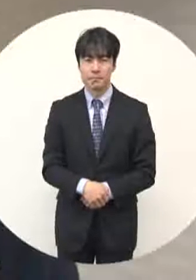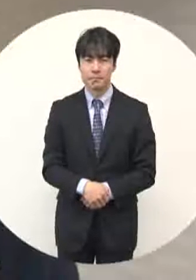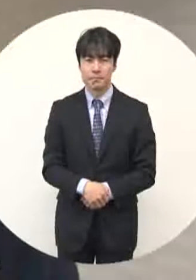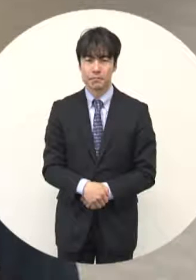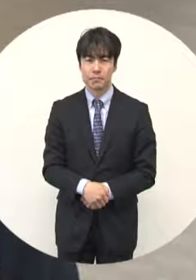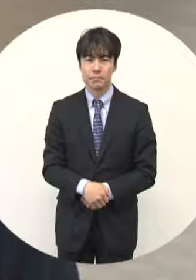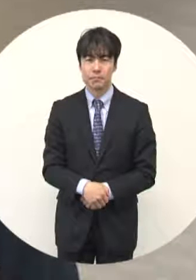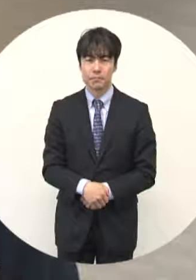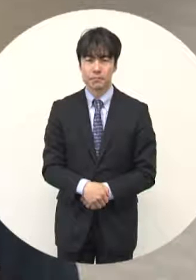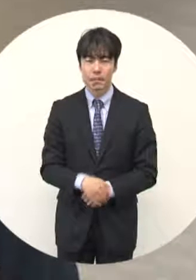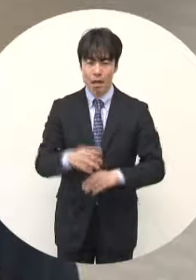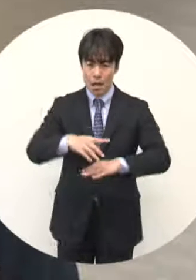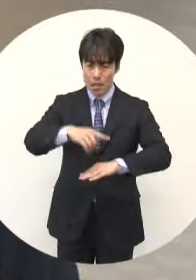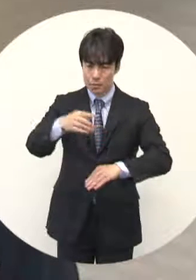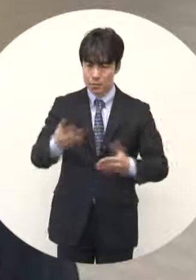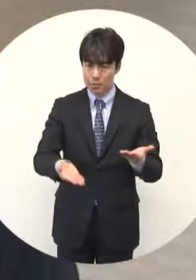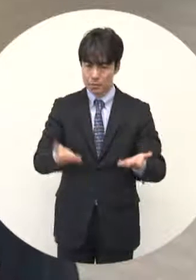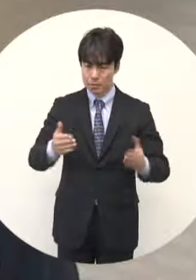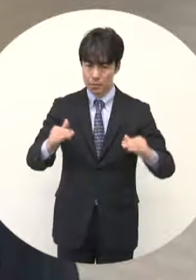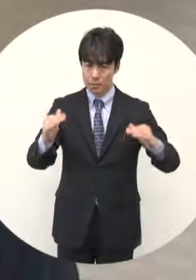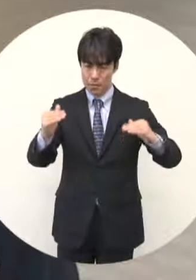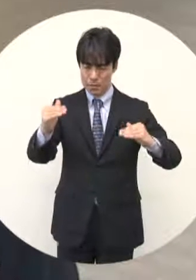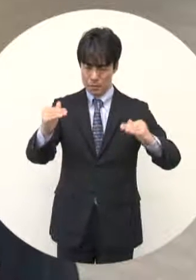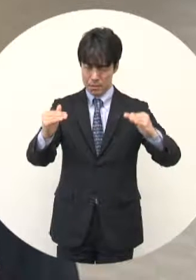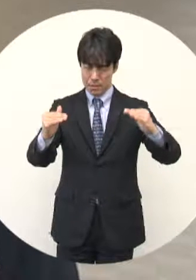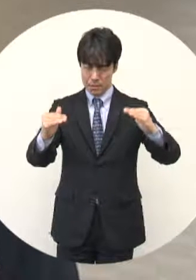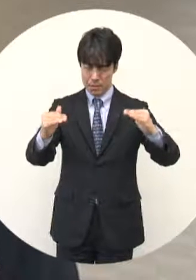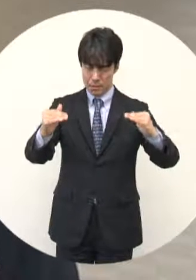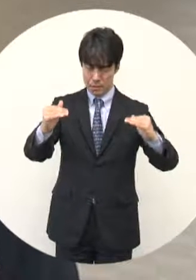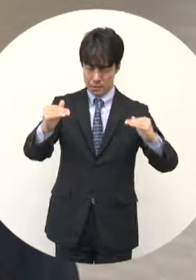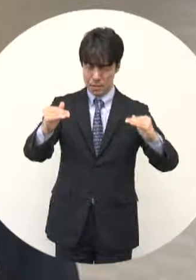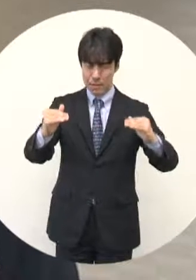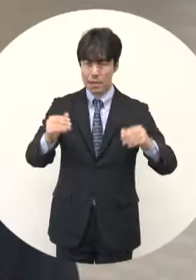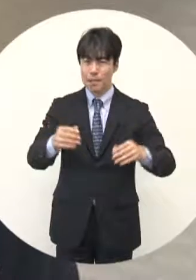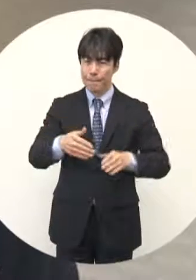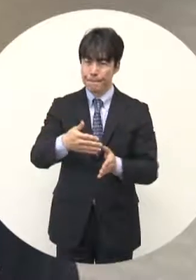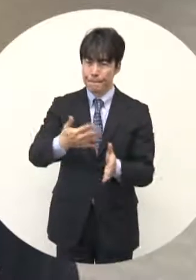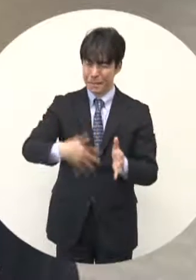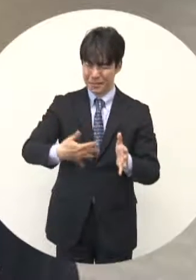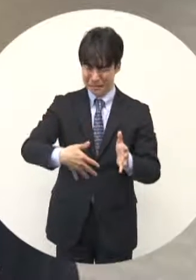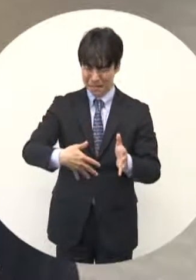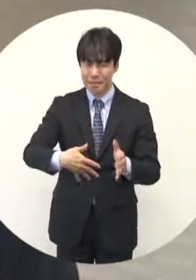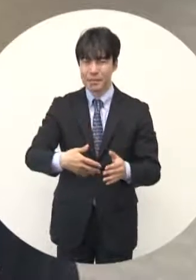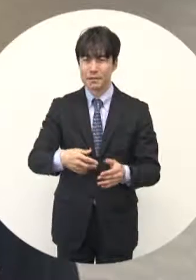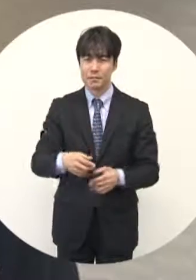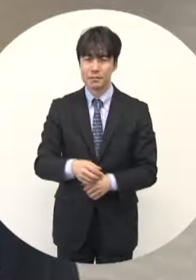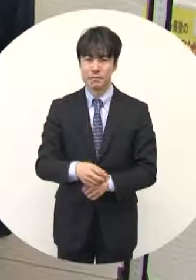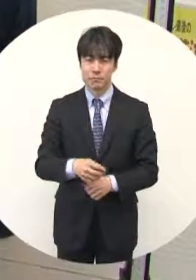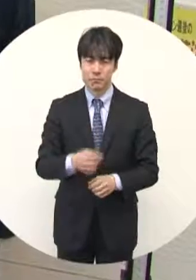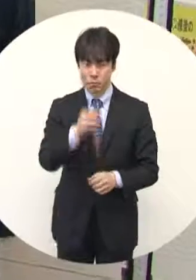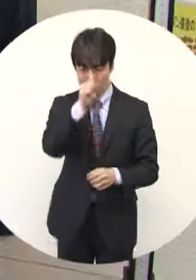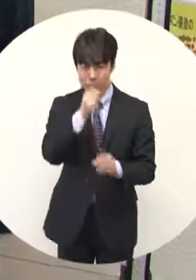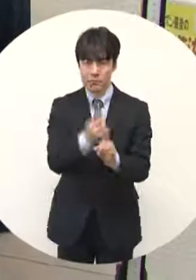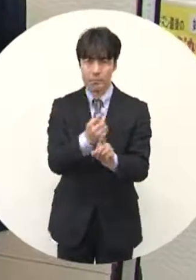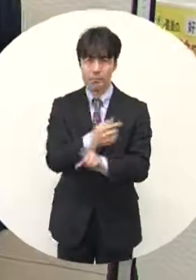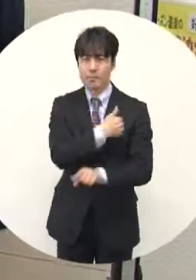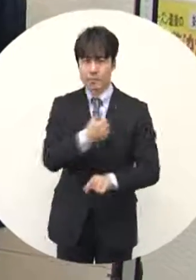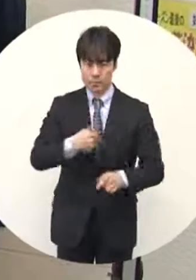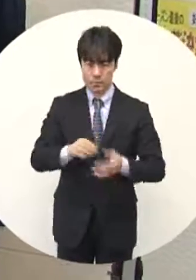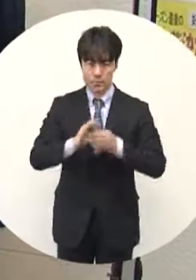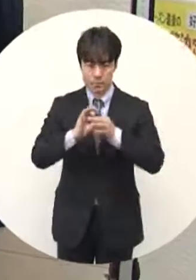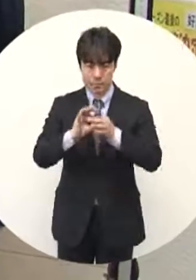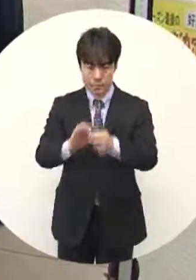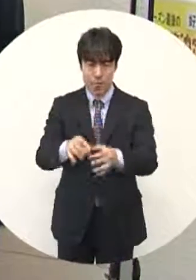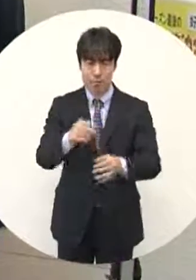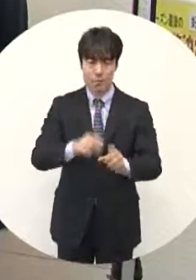最初と比べると下がりは減ってるんですけれども、はい、でもまだまだ改善の余地はある体ですね。 なるほど。 もっとやっていけばもっと良く